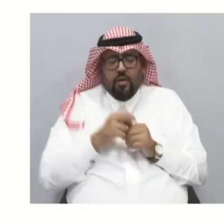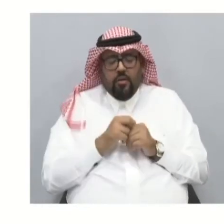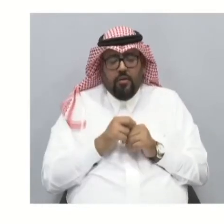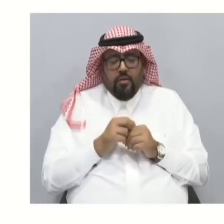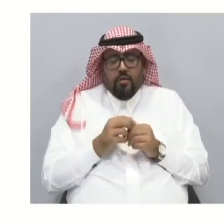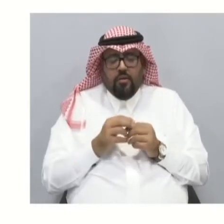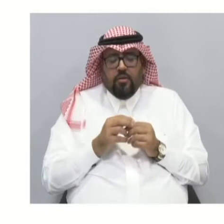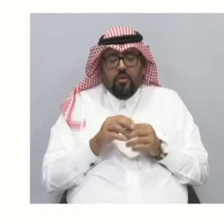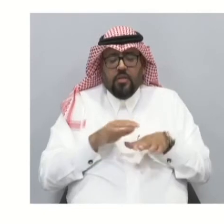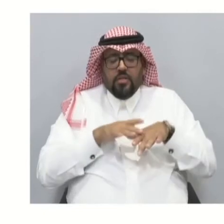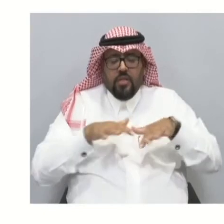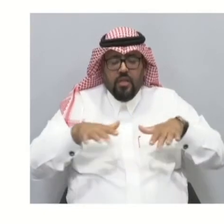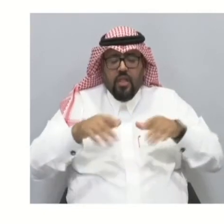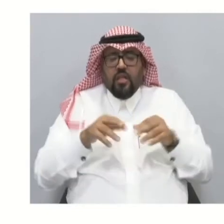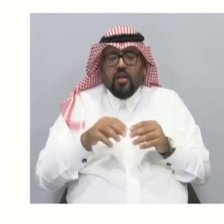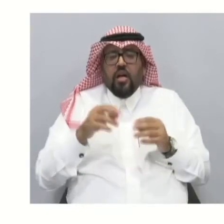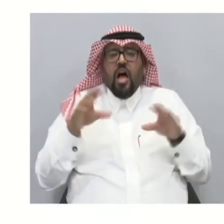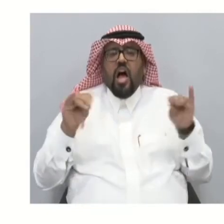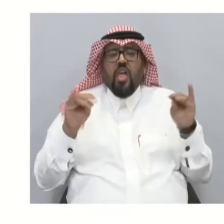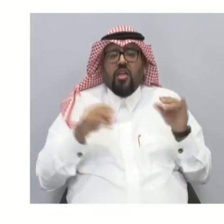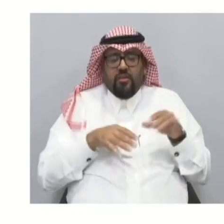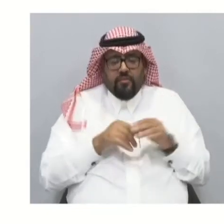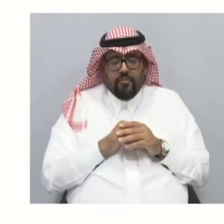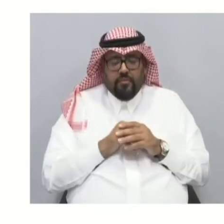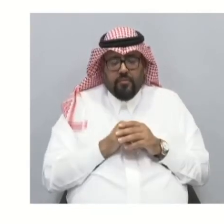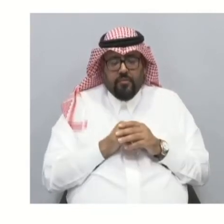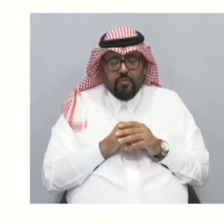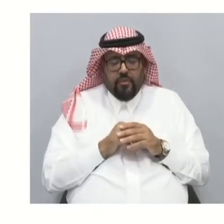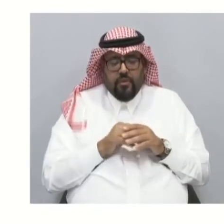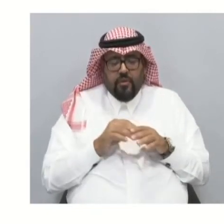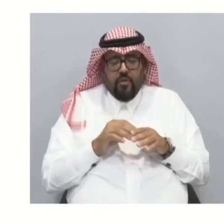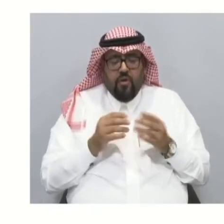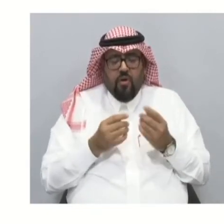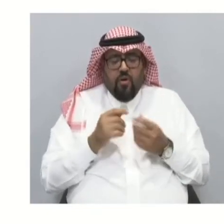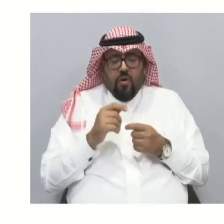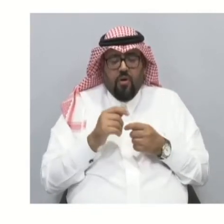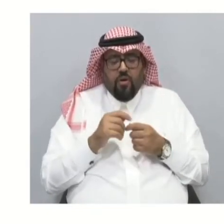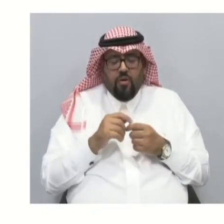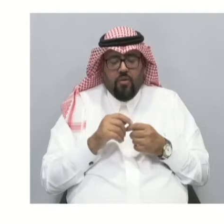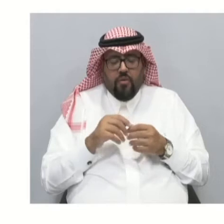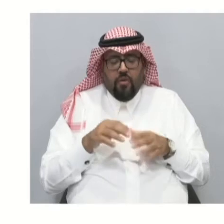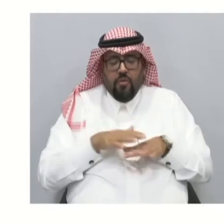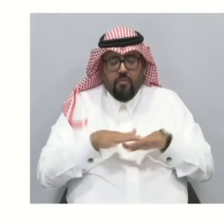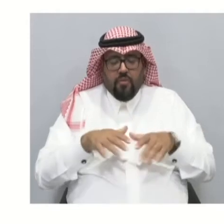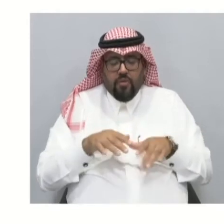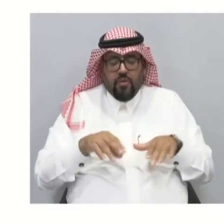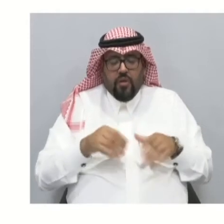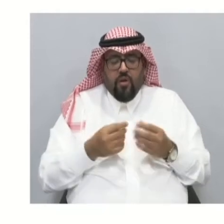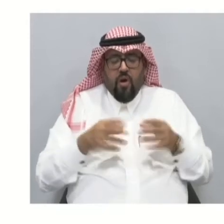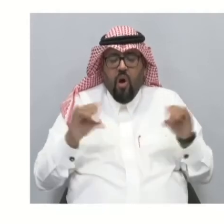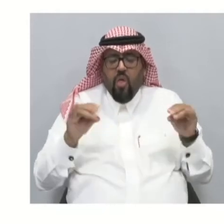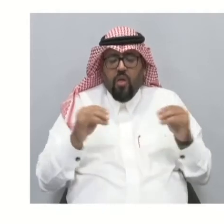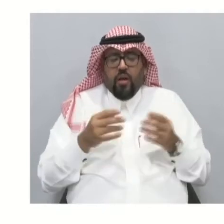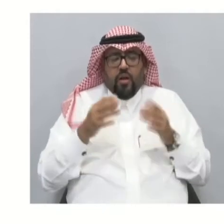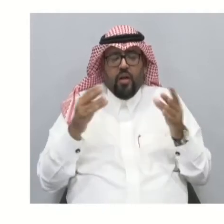استخدام النيترات؟ هذا هو السؤال الذي هو الفكرة الرئيسة. الإجابة يؤدي إلى تلوث المياه الجوفية والسطحية والخضروات، حدوث ظاهرة